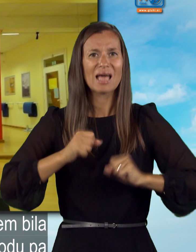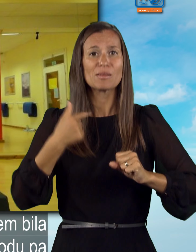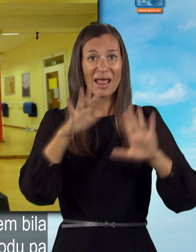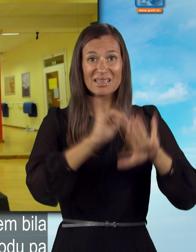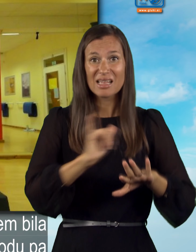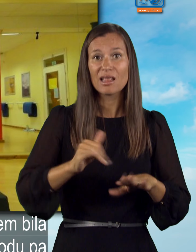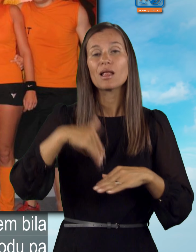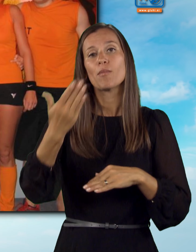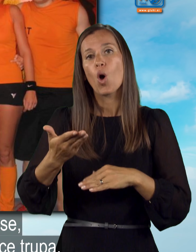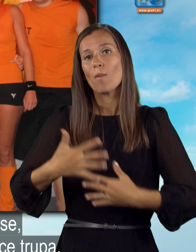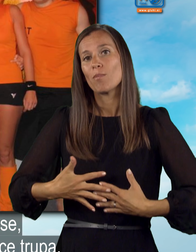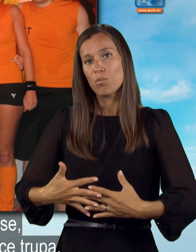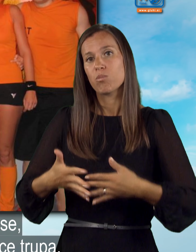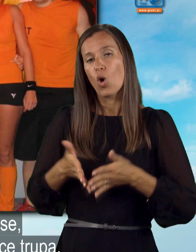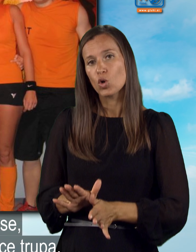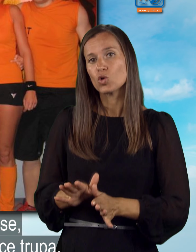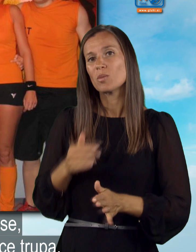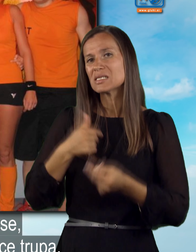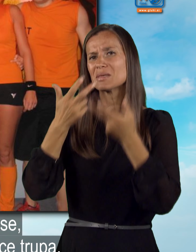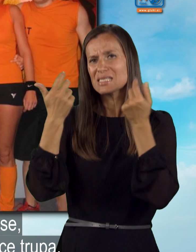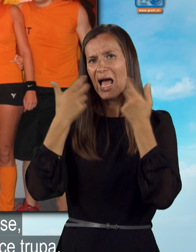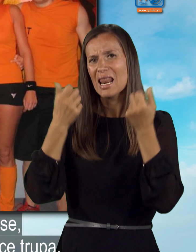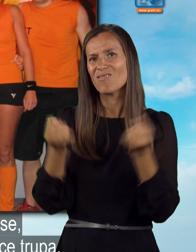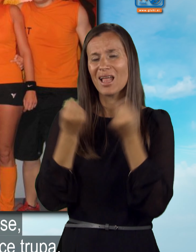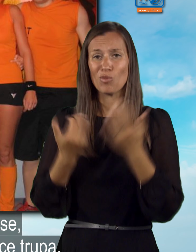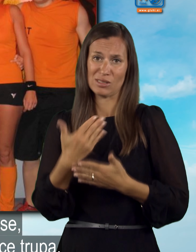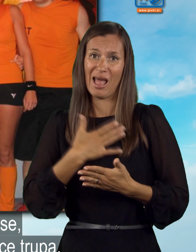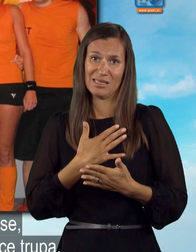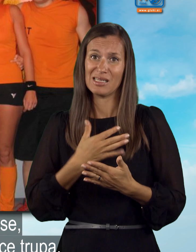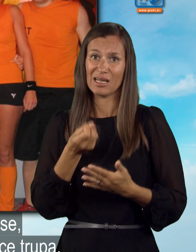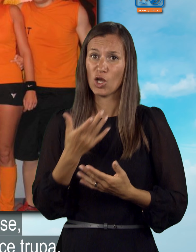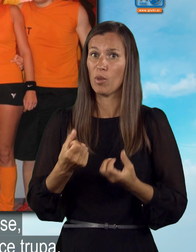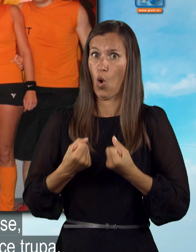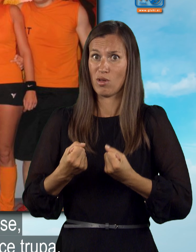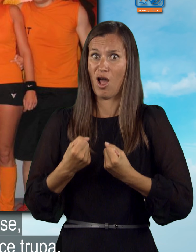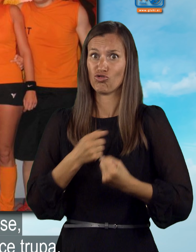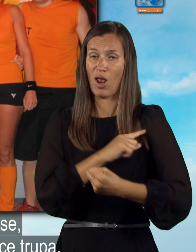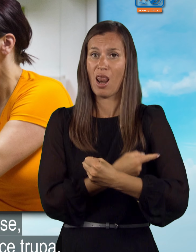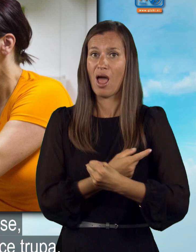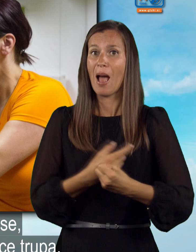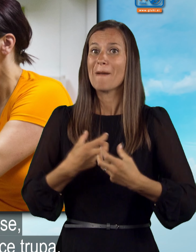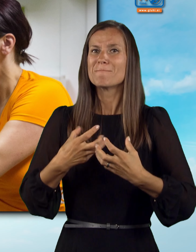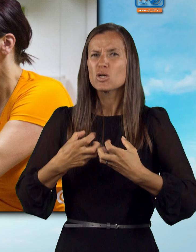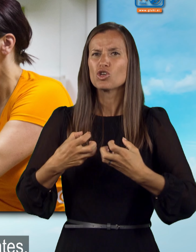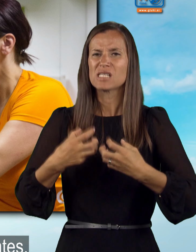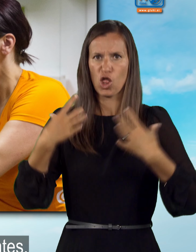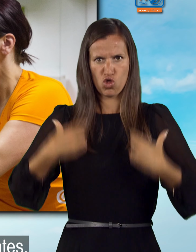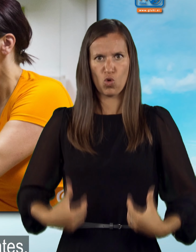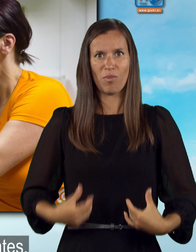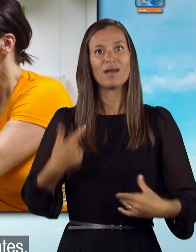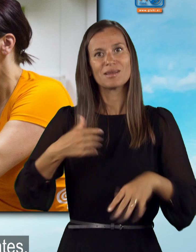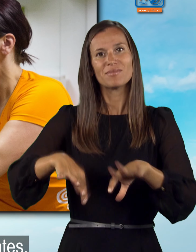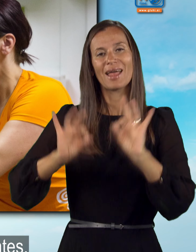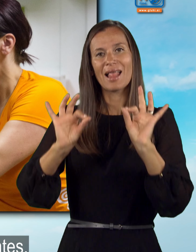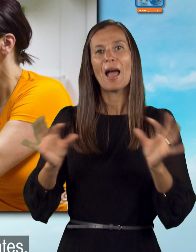let, pol po porodu sem se pa nekako iskala sem vadbo zase, s katero bi ojačala mišice trupa in tako